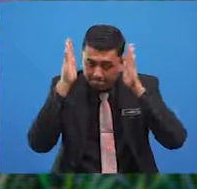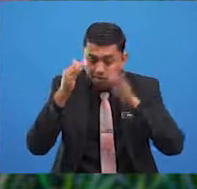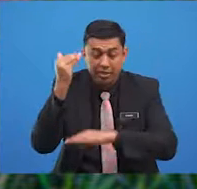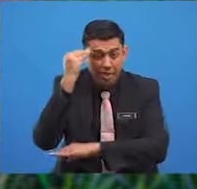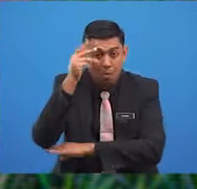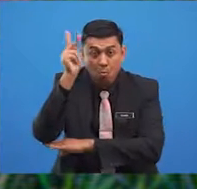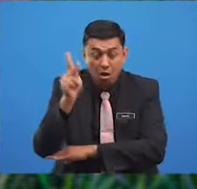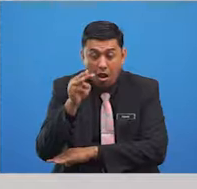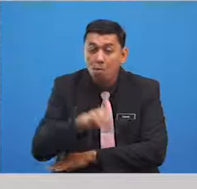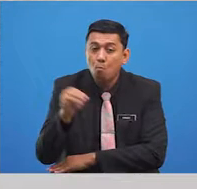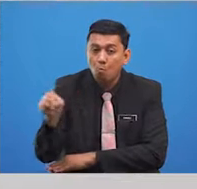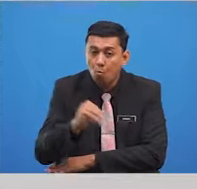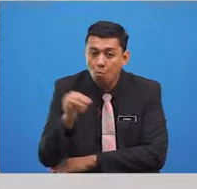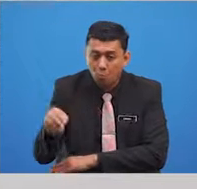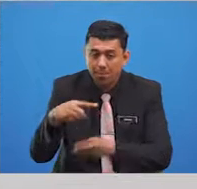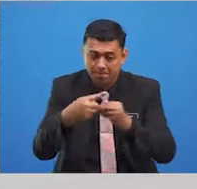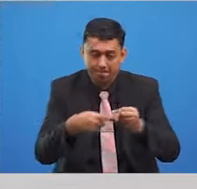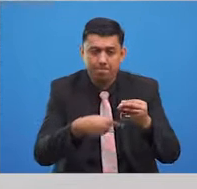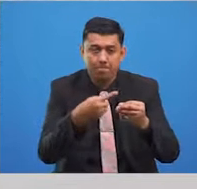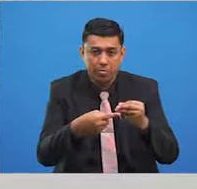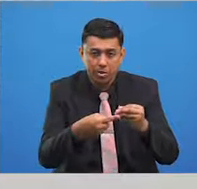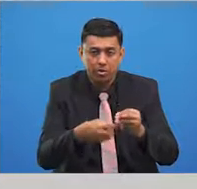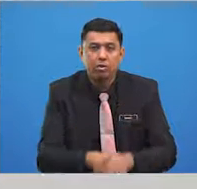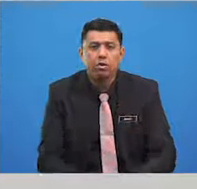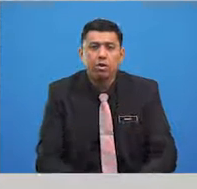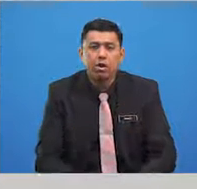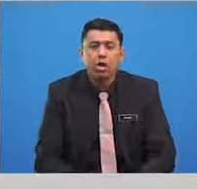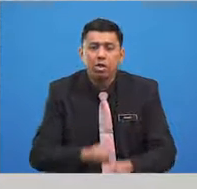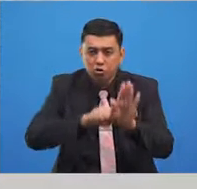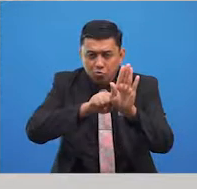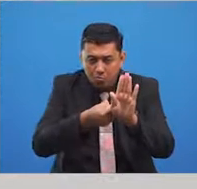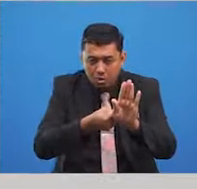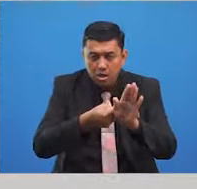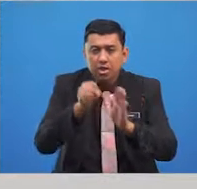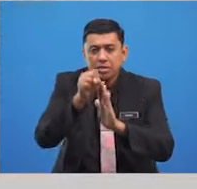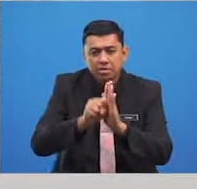Tahukah murid-murid tentang maksud sumber semula jadi?